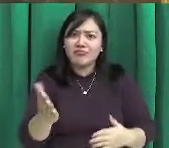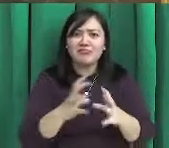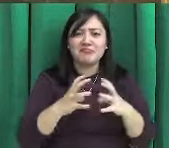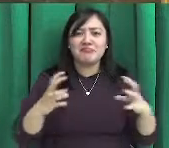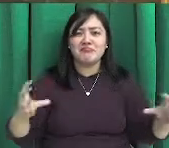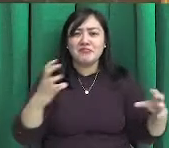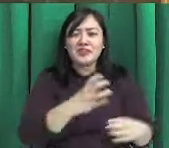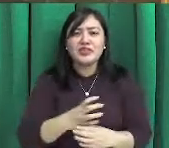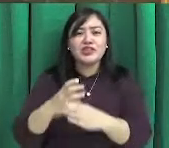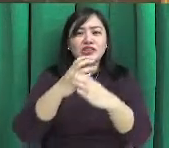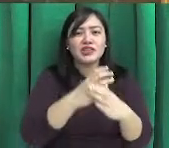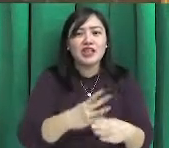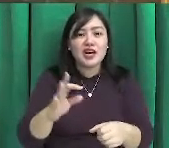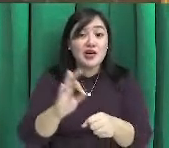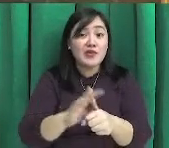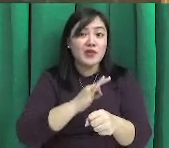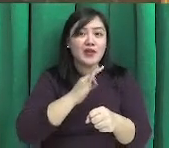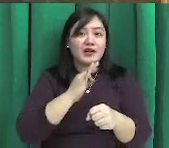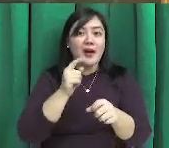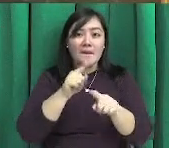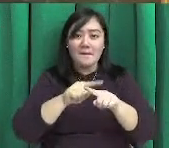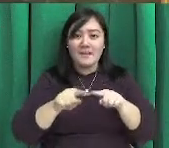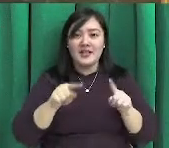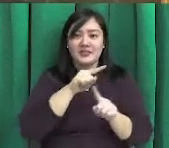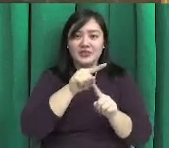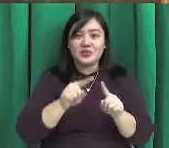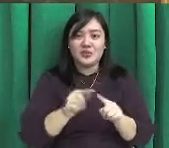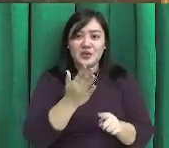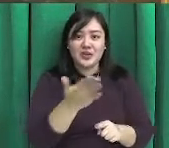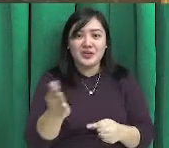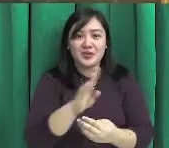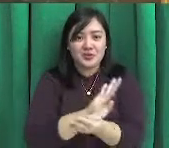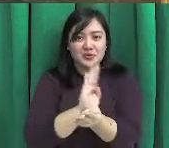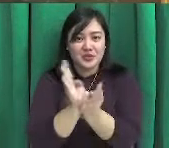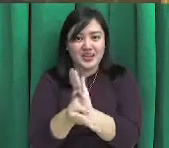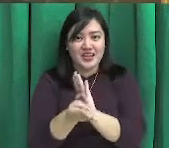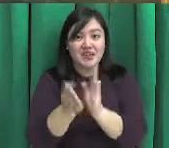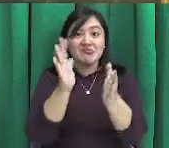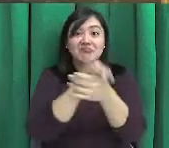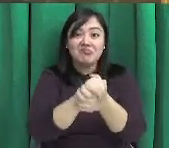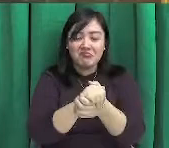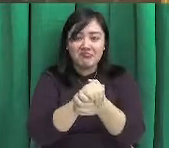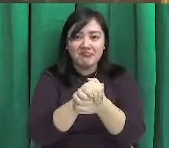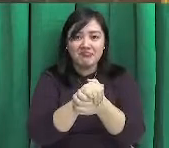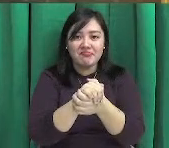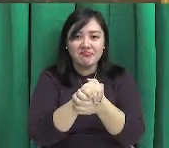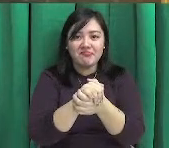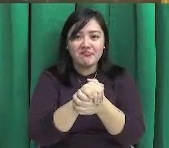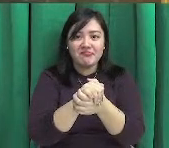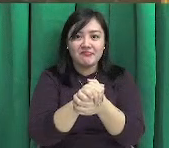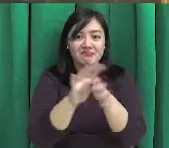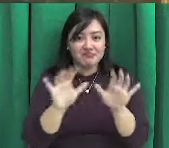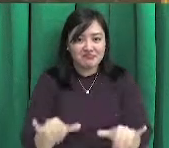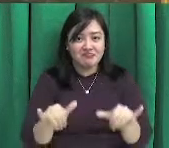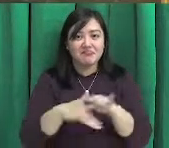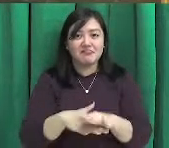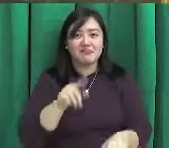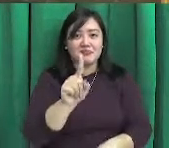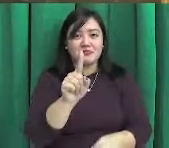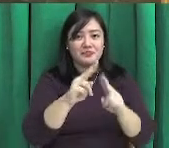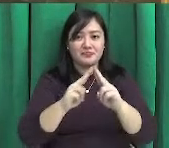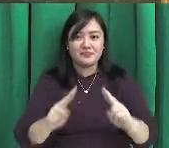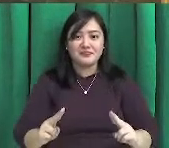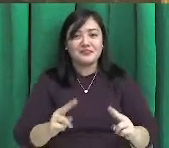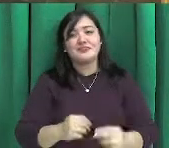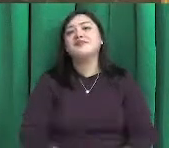the moment na maging kayo na, mag-asawa na, magsama na kayo sa isang bubong na sinasabi. Teka